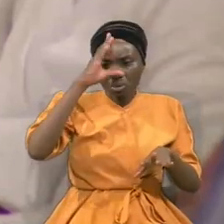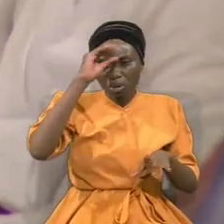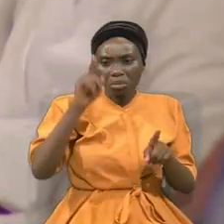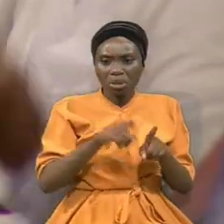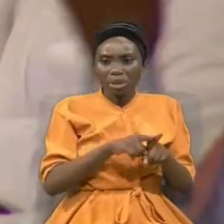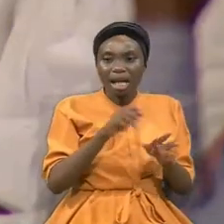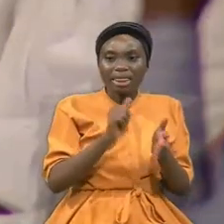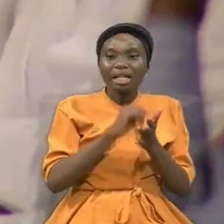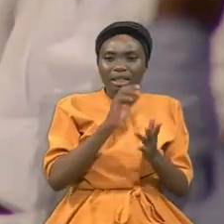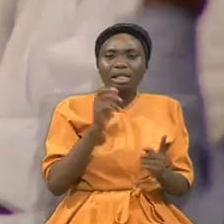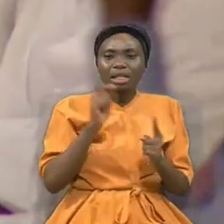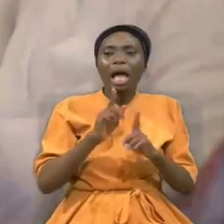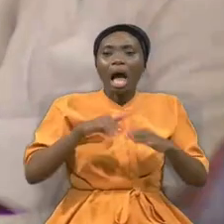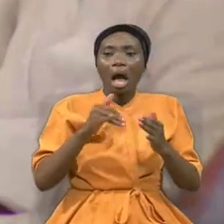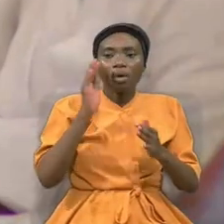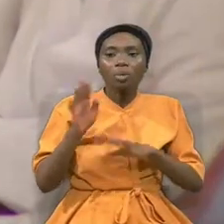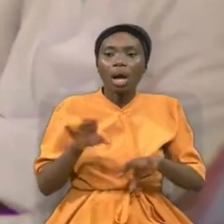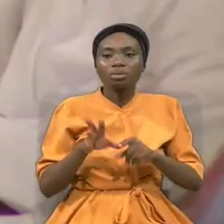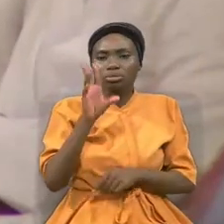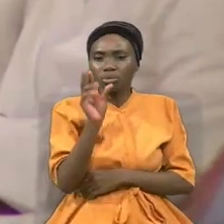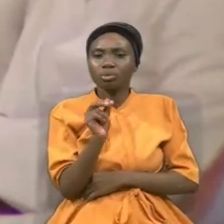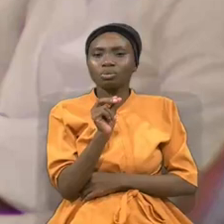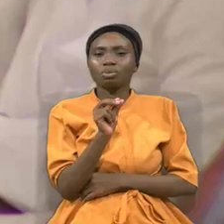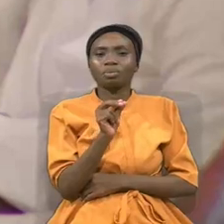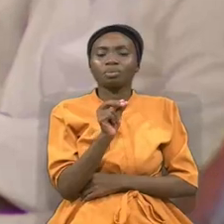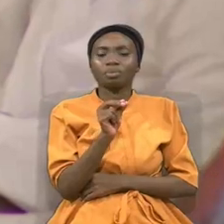tel frère, que c'est ainsi qu'il va agir. Non!